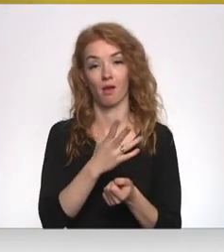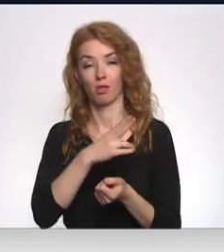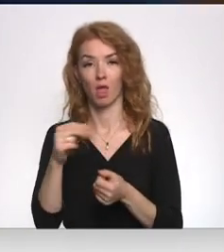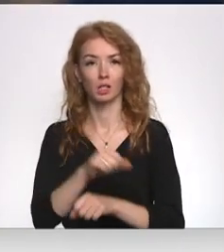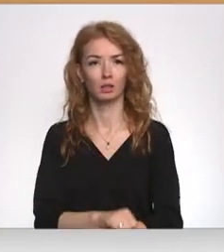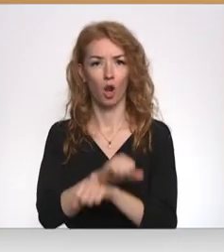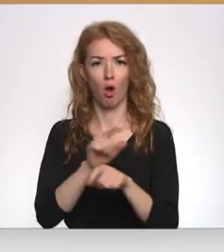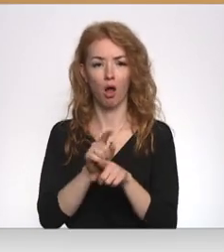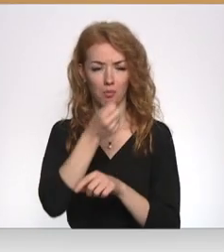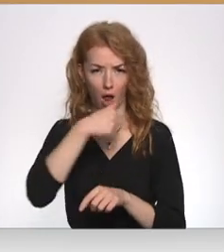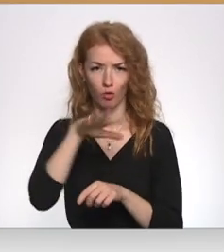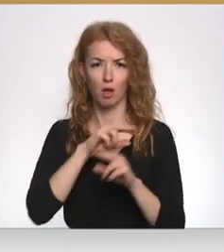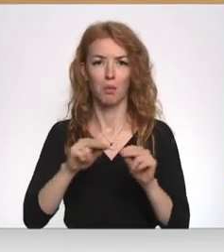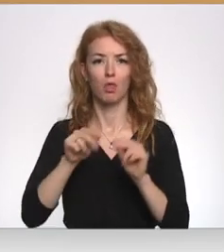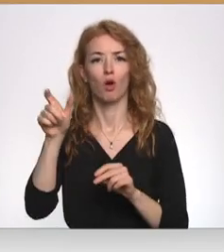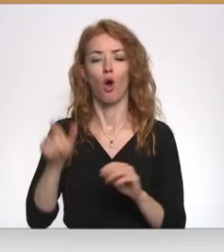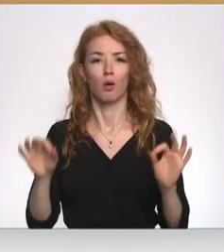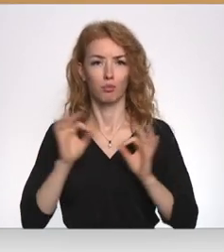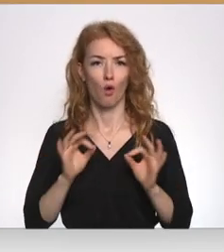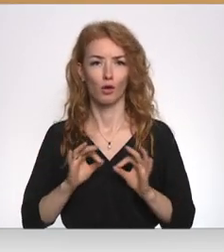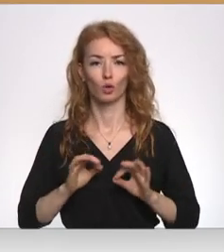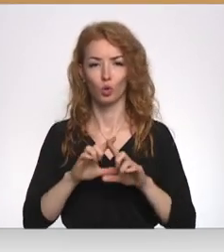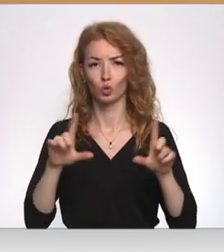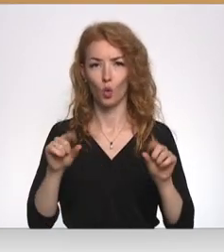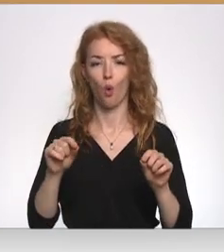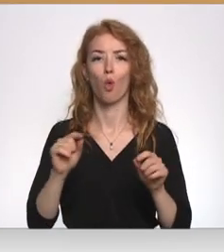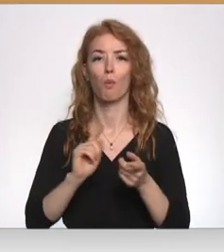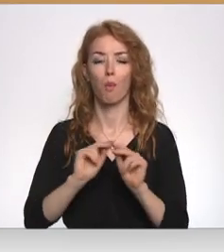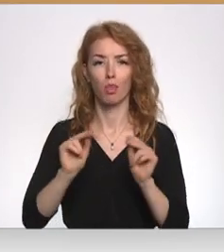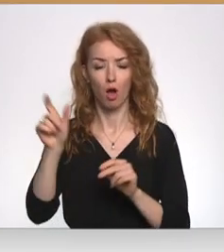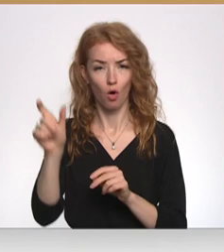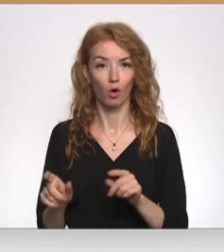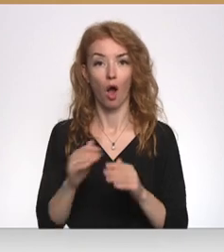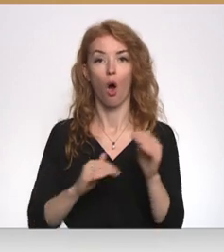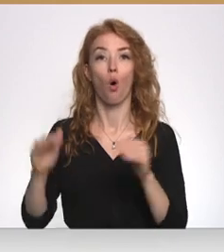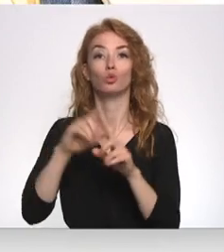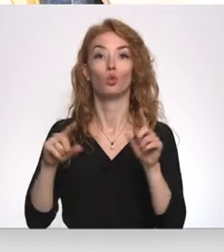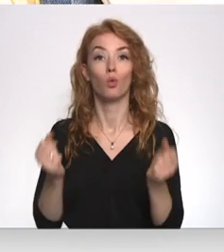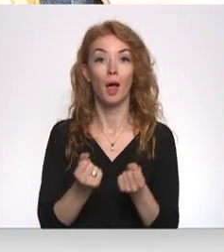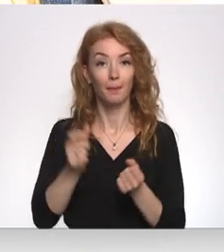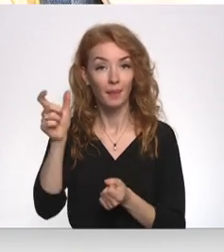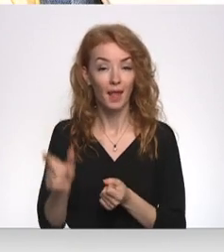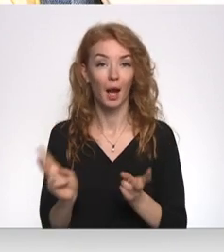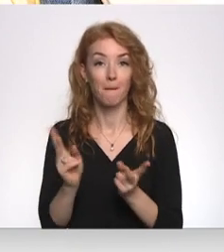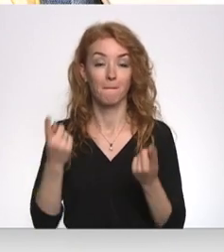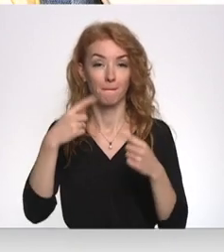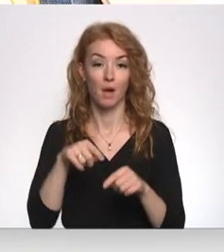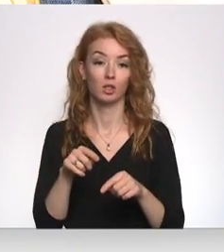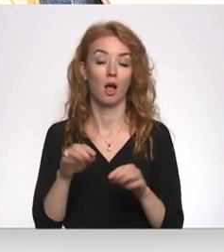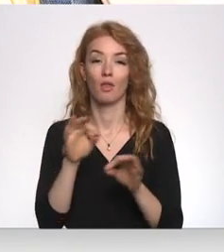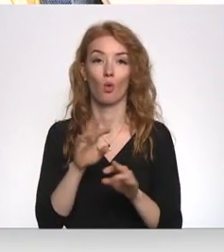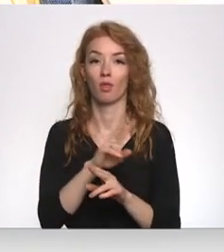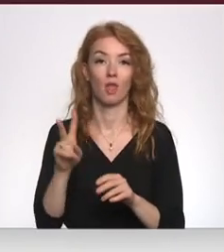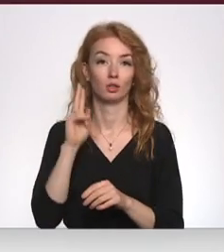gatavi arī bērnu dārzu pedagogi, profesionālo skolu mācībspēki, augstskolu darbinieki, kuriem pat labam neko